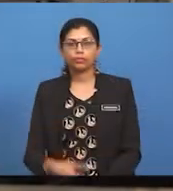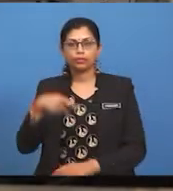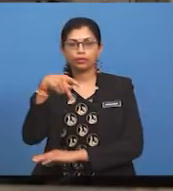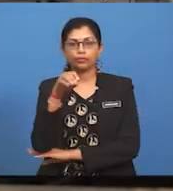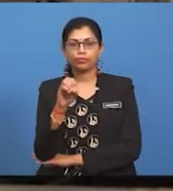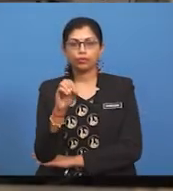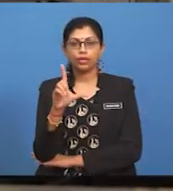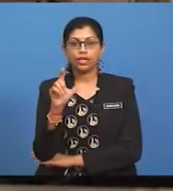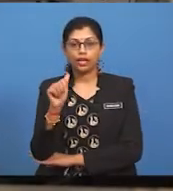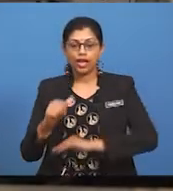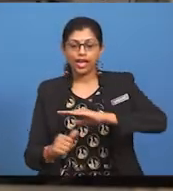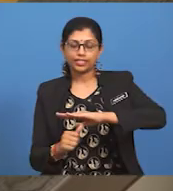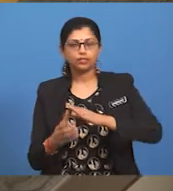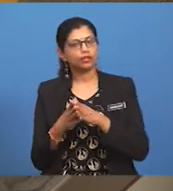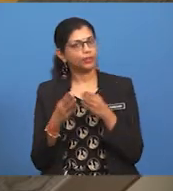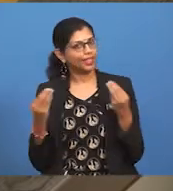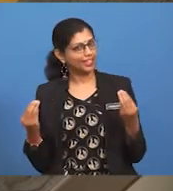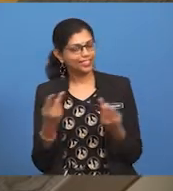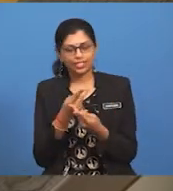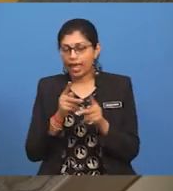Pola asas telah pun siap.